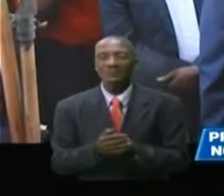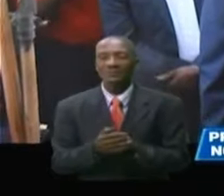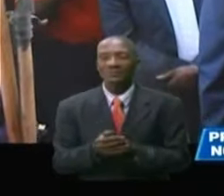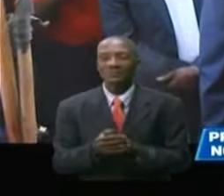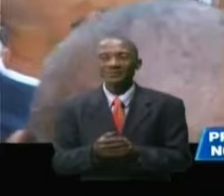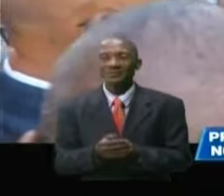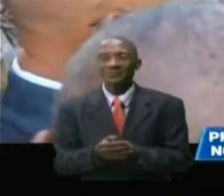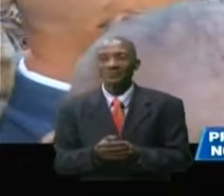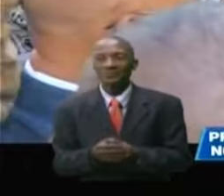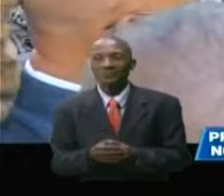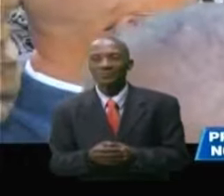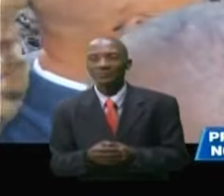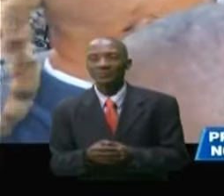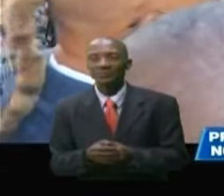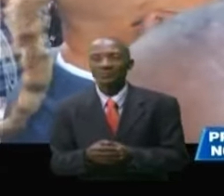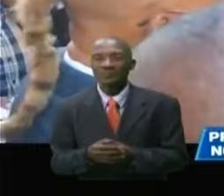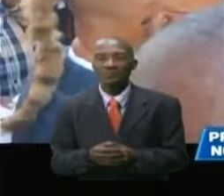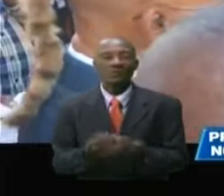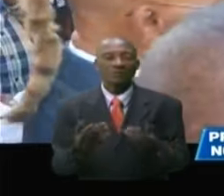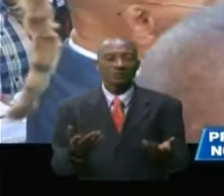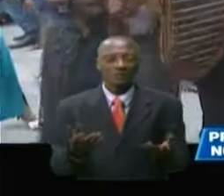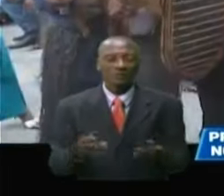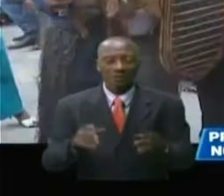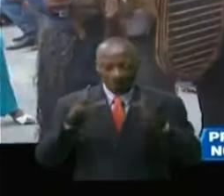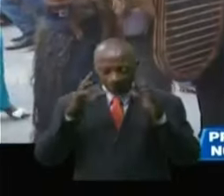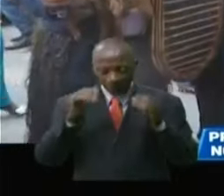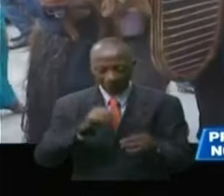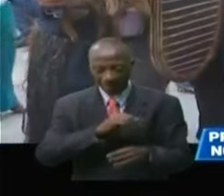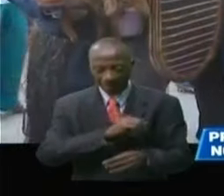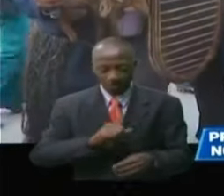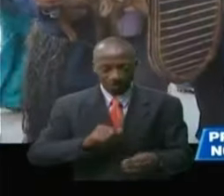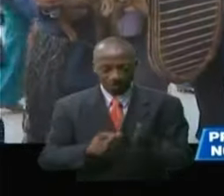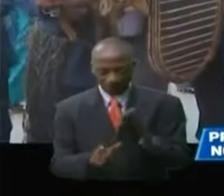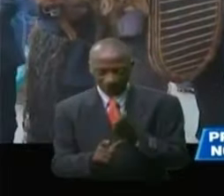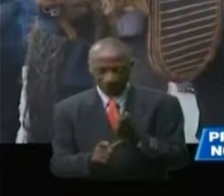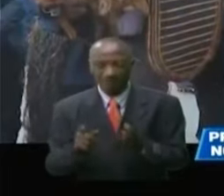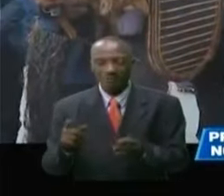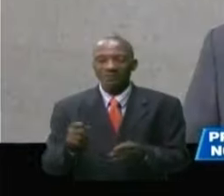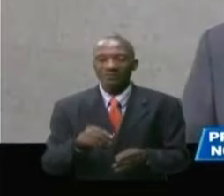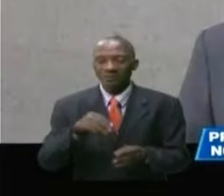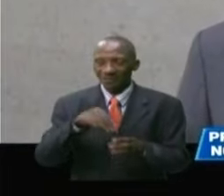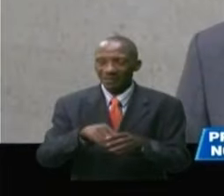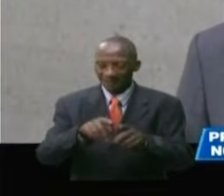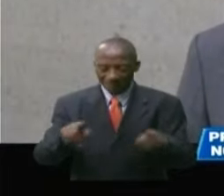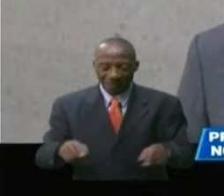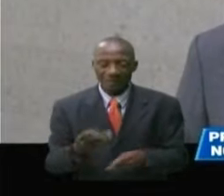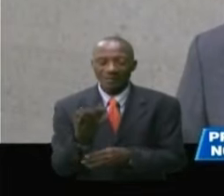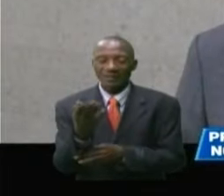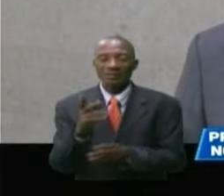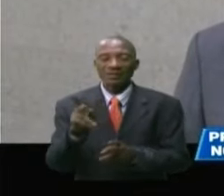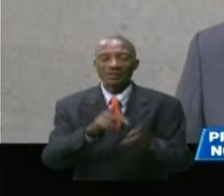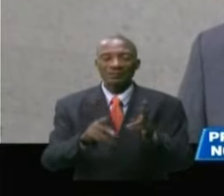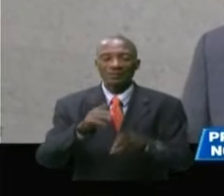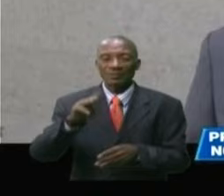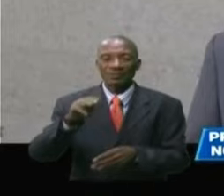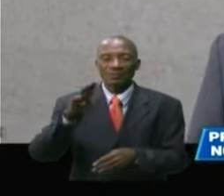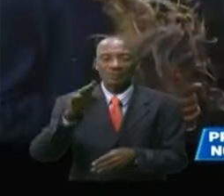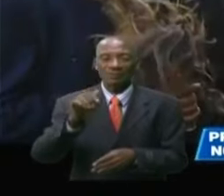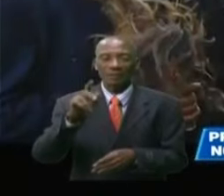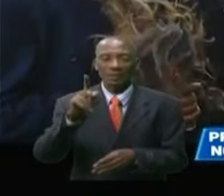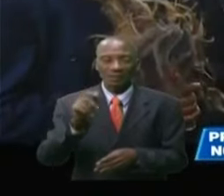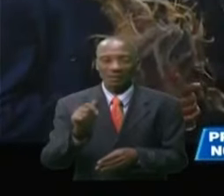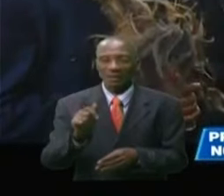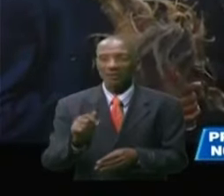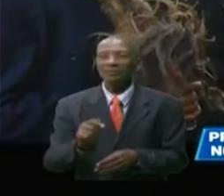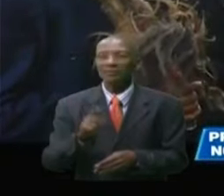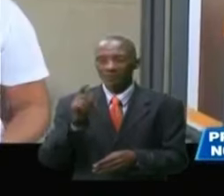leur comté. Le numéro 3 du Sénat, honorable Sangouma Temongo de Mossai, a appelé le peuple Mbaka à la solidarité, l'entraide mutuelle pour